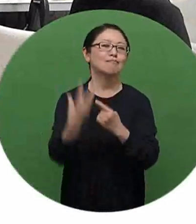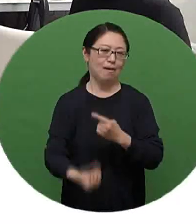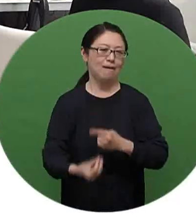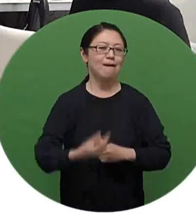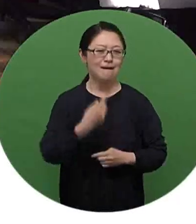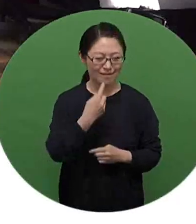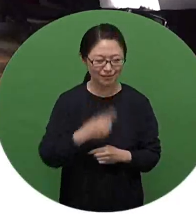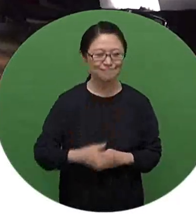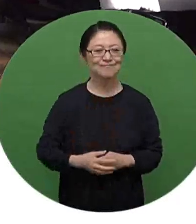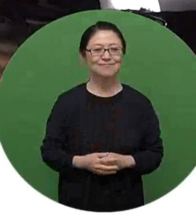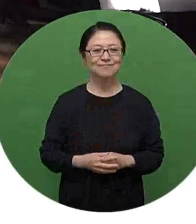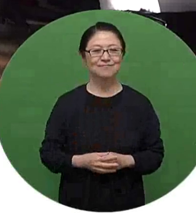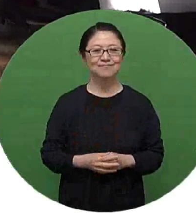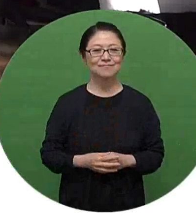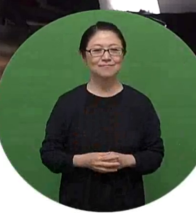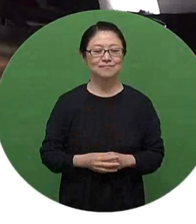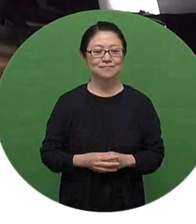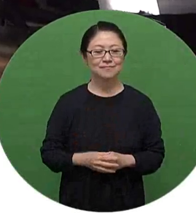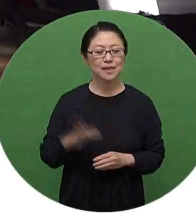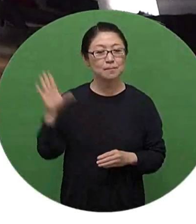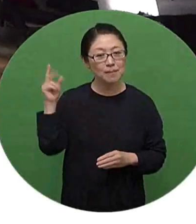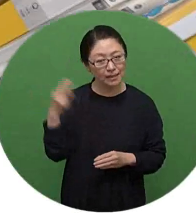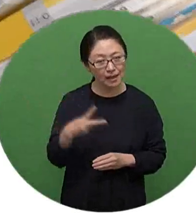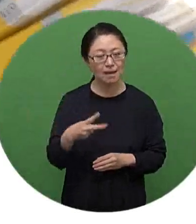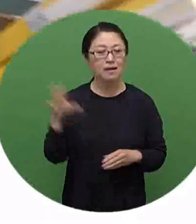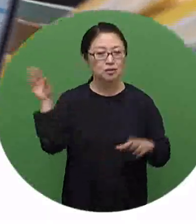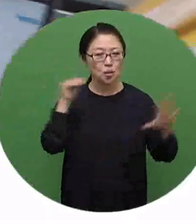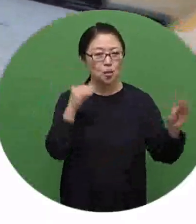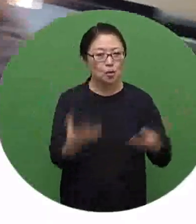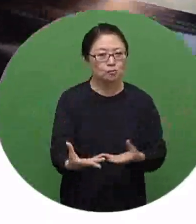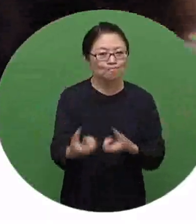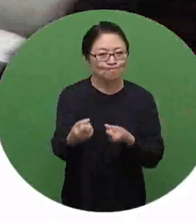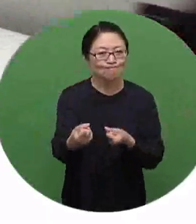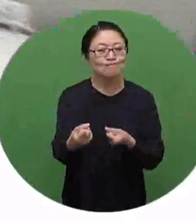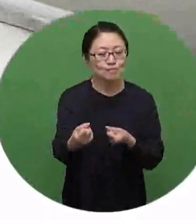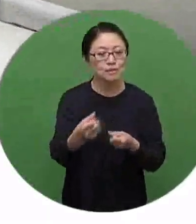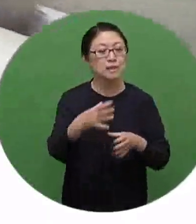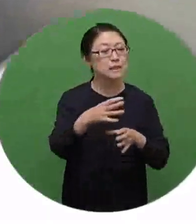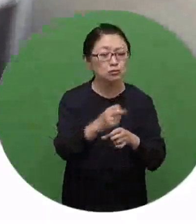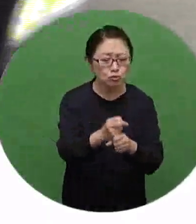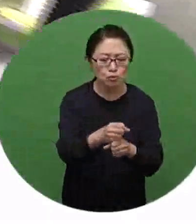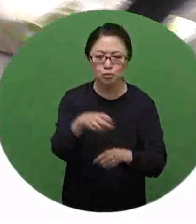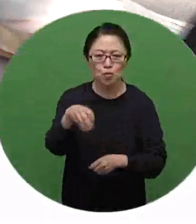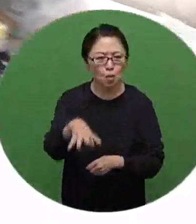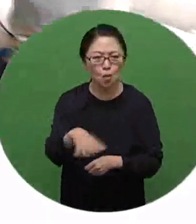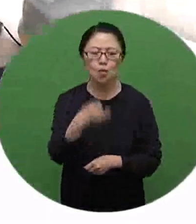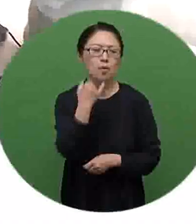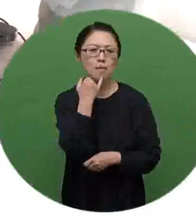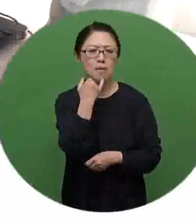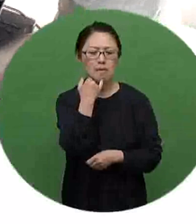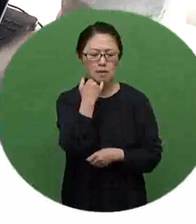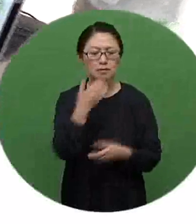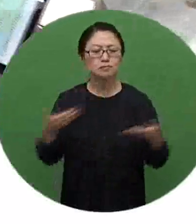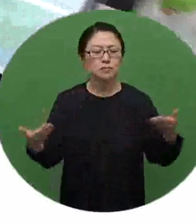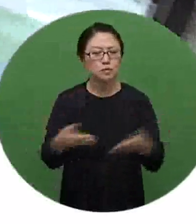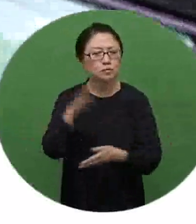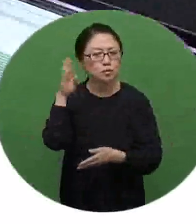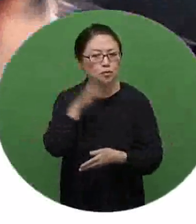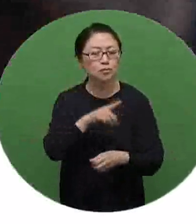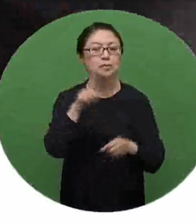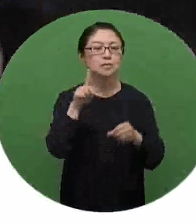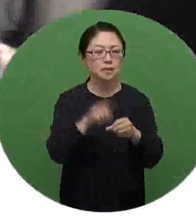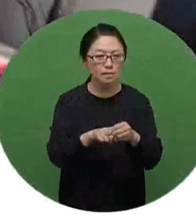ような形に設定をしています。あとは情報の共有化がリアルタイムで進むような、場所に関わらず業務ができる